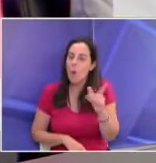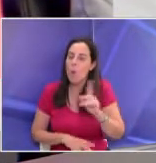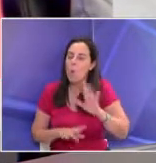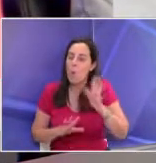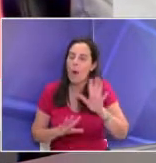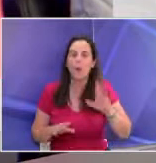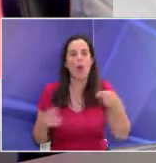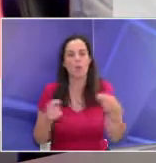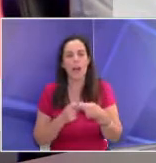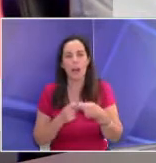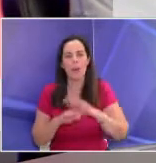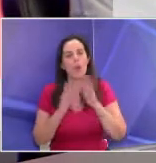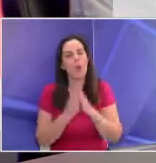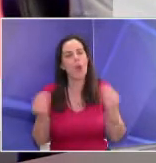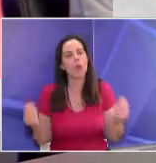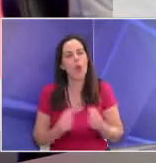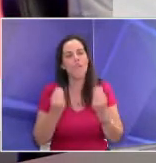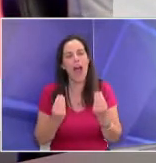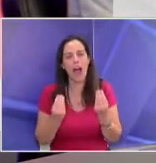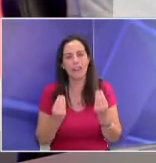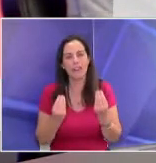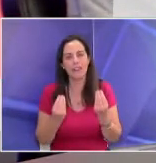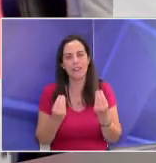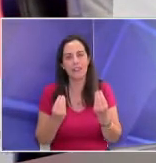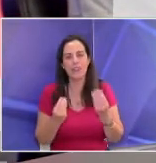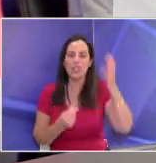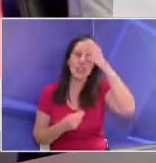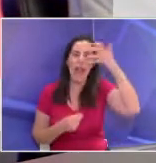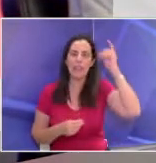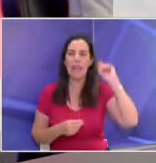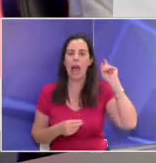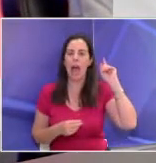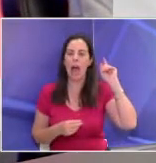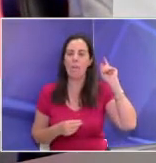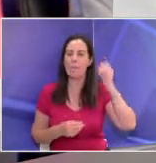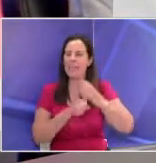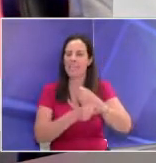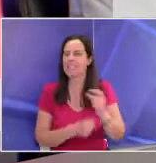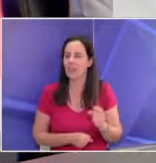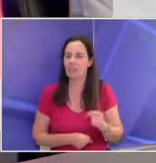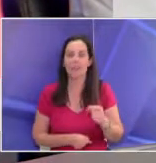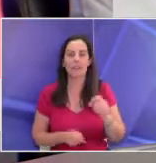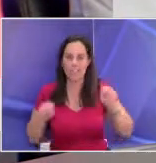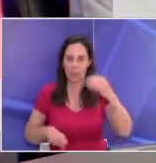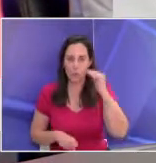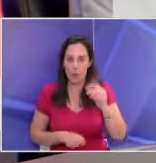רק, אבל הוא קשור גם לכל התופעה הזאת, של, שדונלד טראמפ נניח מייצג, אבל זה לא רק הוא, של